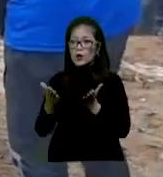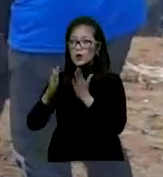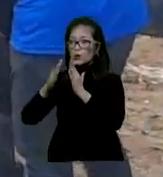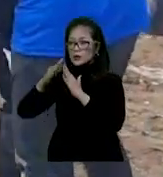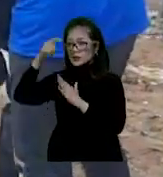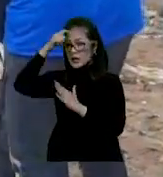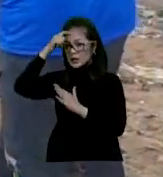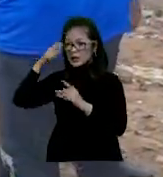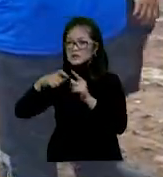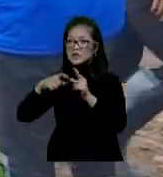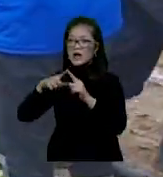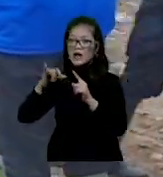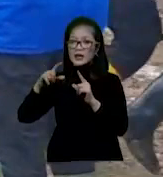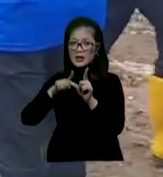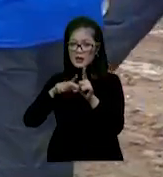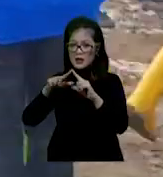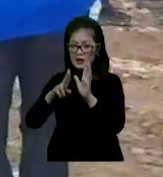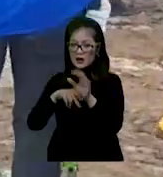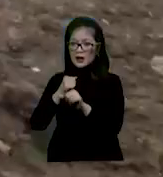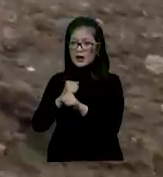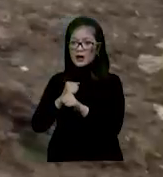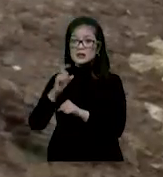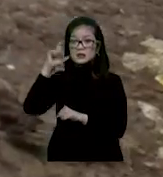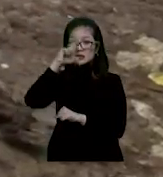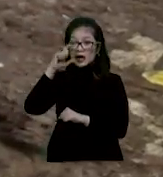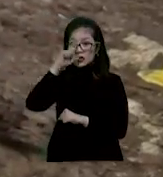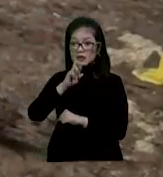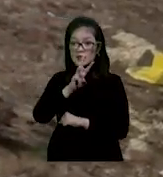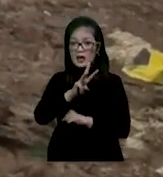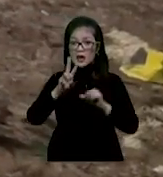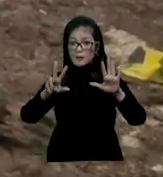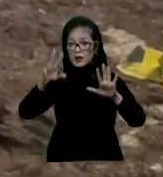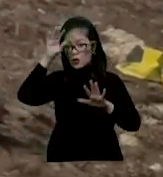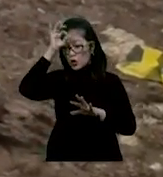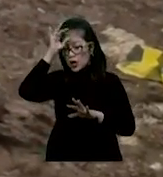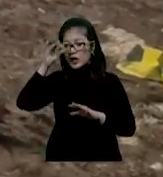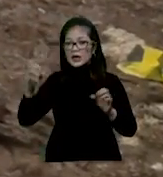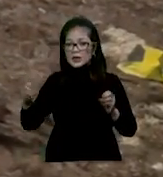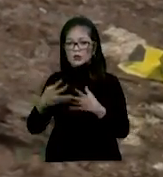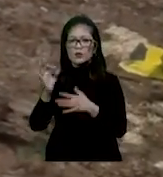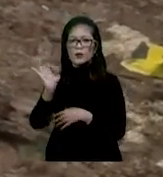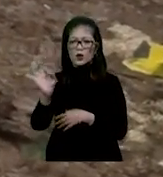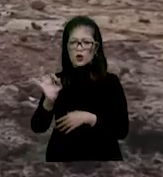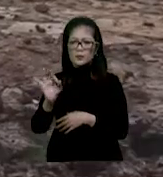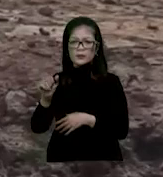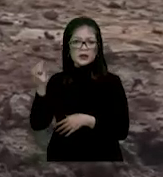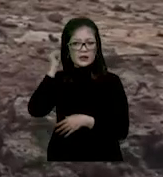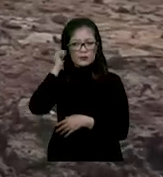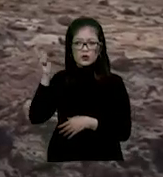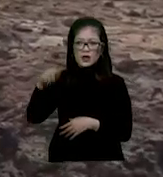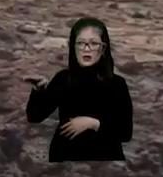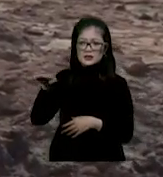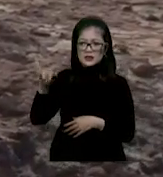Saat ini proses pencarian dilakukan untuk mencari 38 orang yang belum ditemukan, termasuk ibunda dari Zikriyah Kiki yang sudah sejak